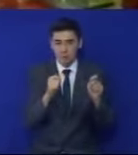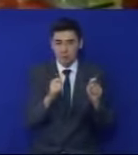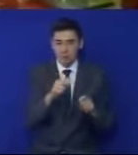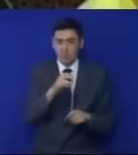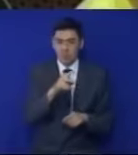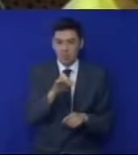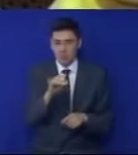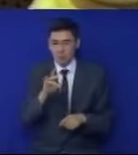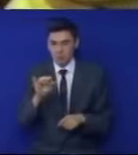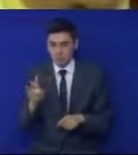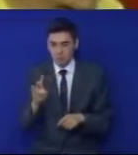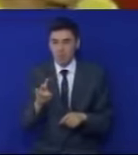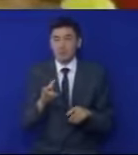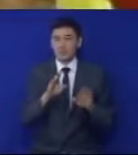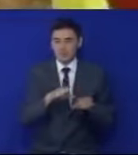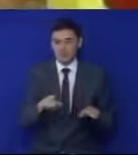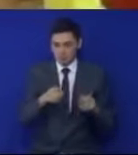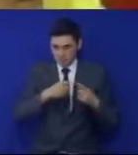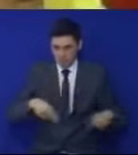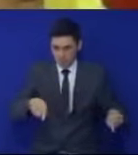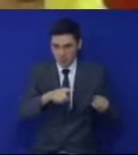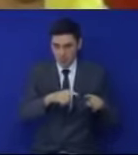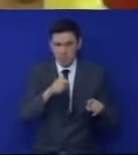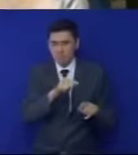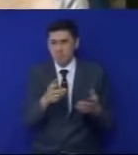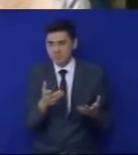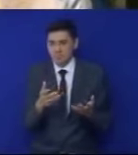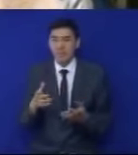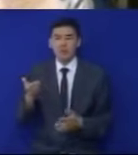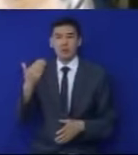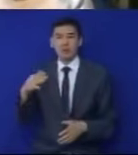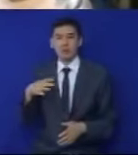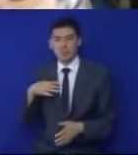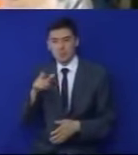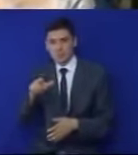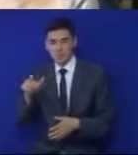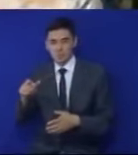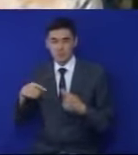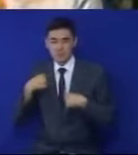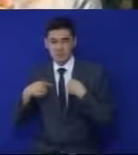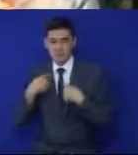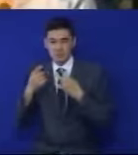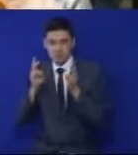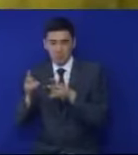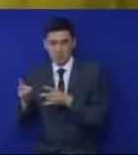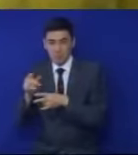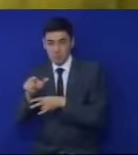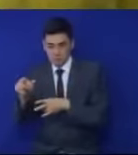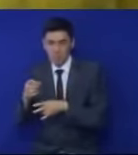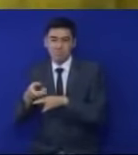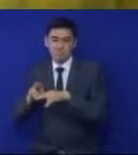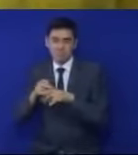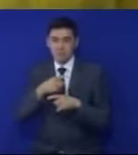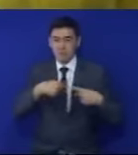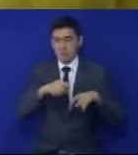Семей ядролық сынақ полигонындағы жарылыстардан зардап шеккен отбасыларында тәрбиеленіп жатқан 150-дей жеткіншек бар. Қоғамдық ұйым